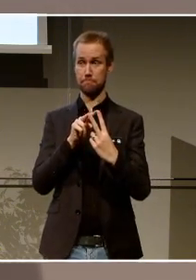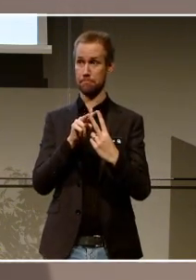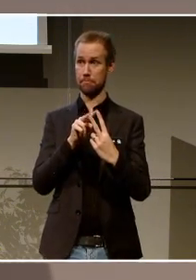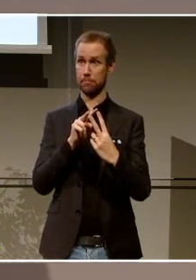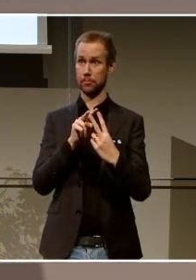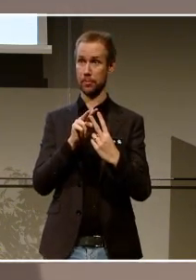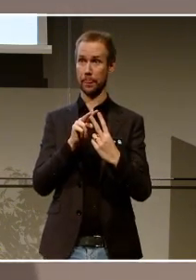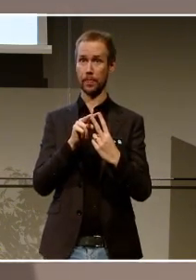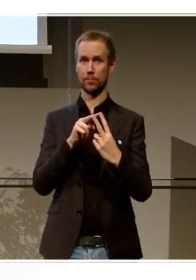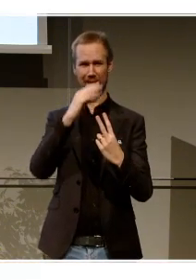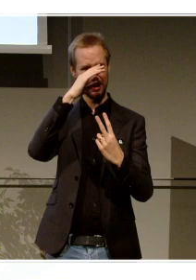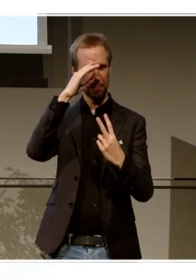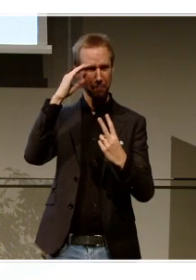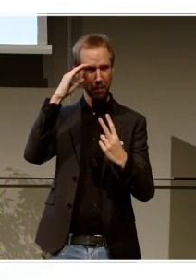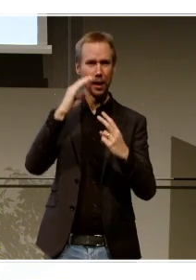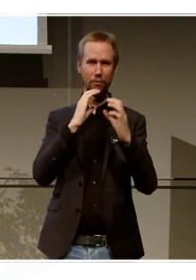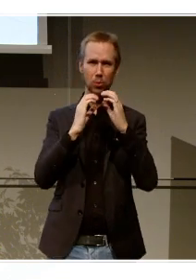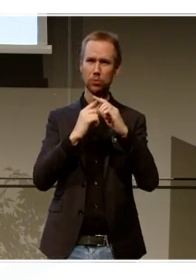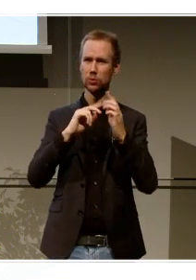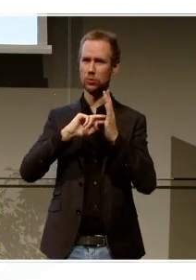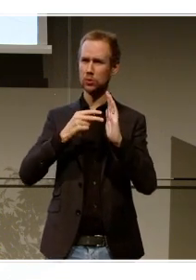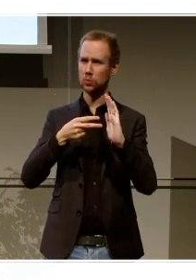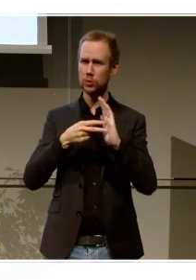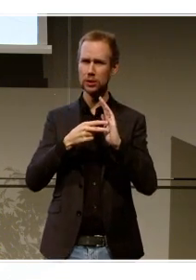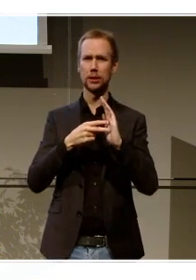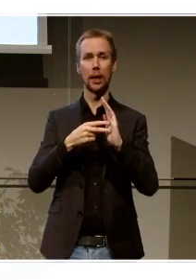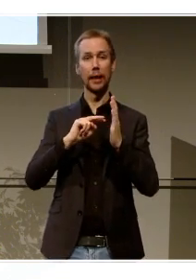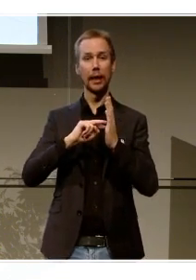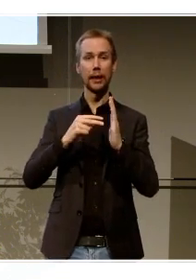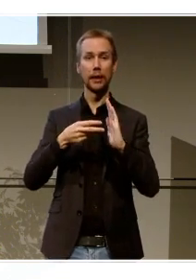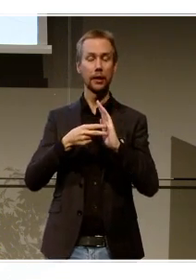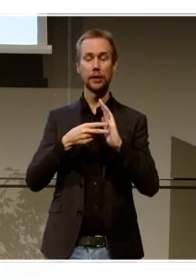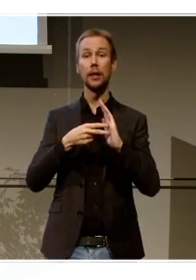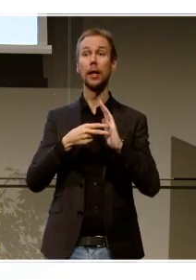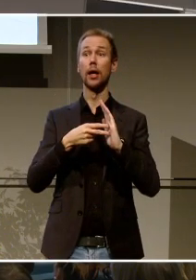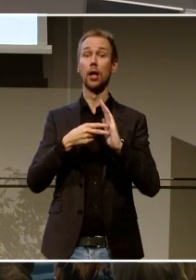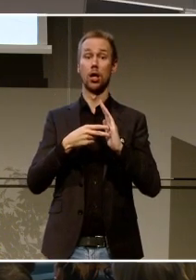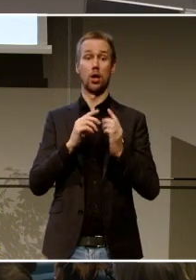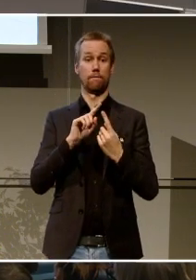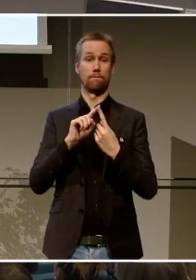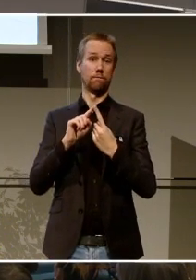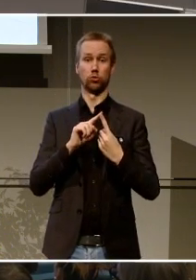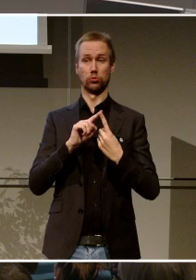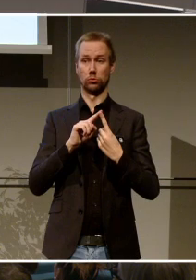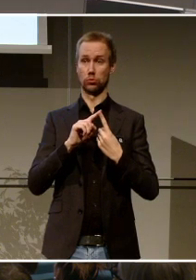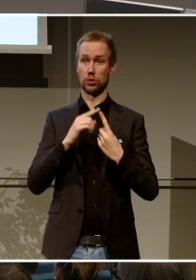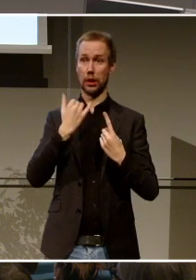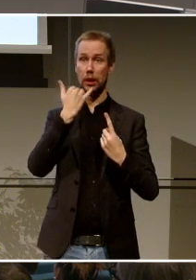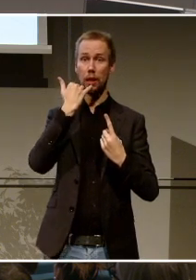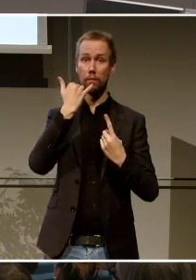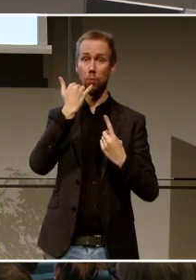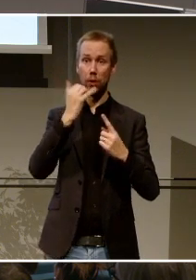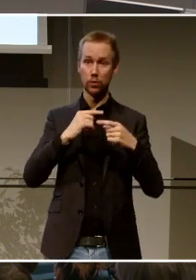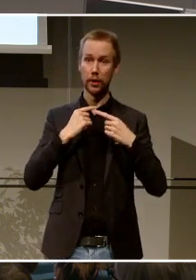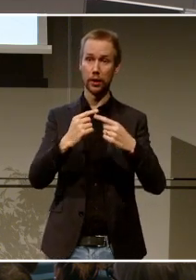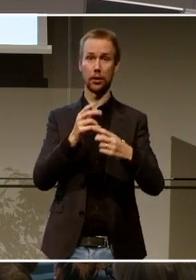informations- och kommunikationsteknik. När de första telefonerna utvecklades och byggdes ut i den svenska glesbygden